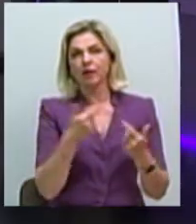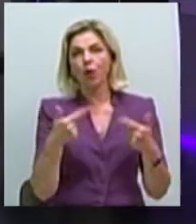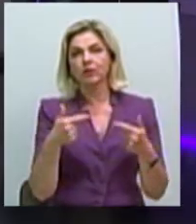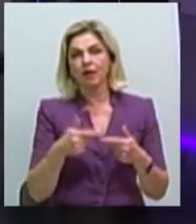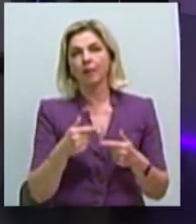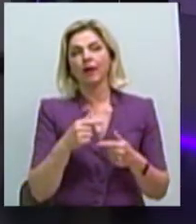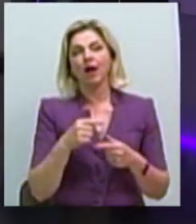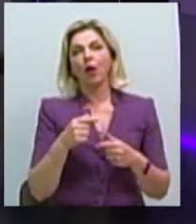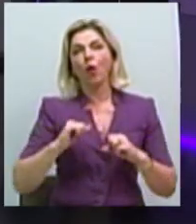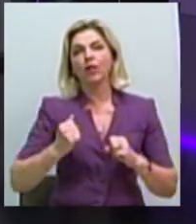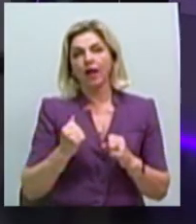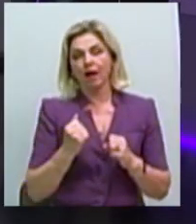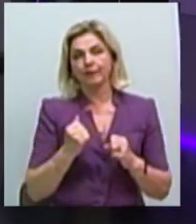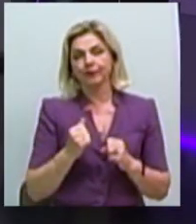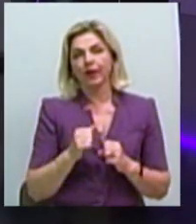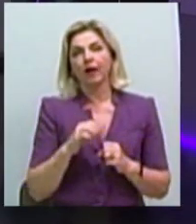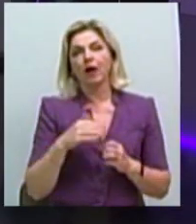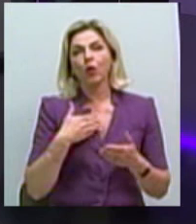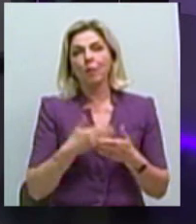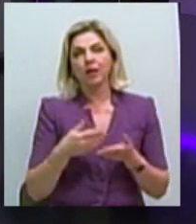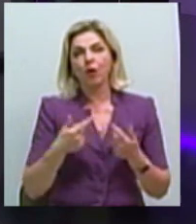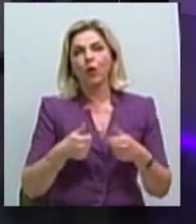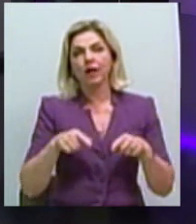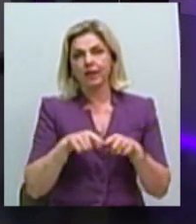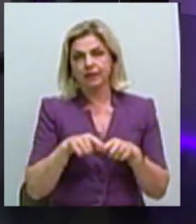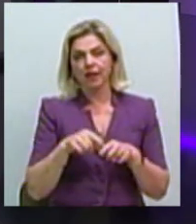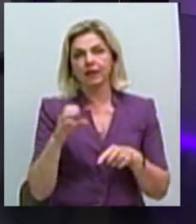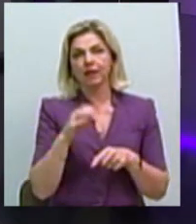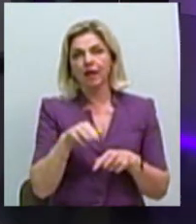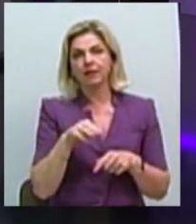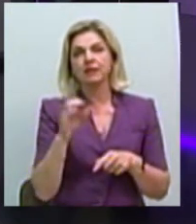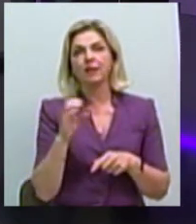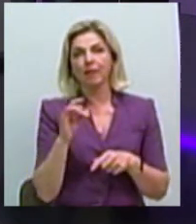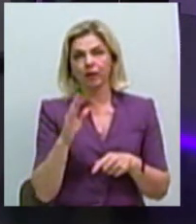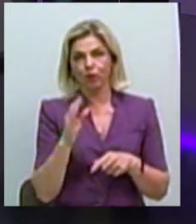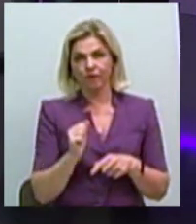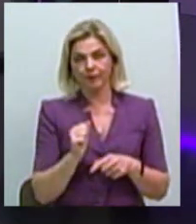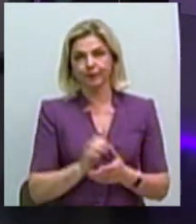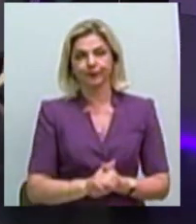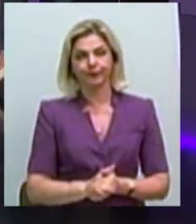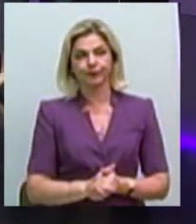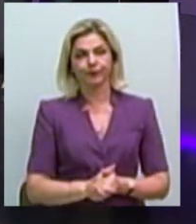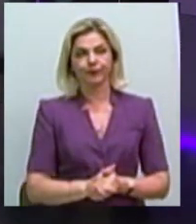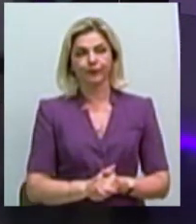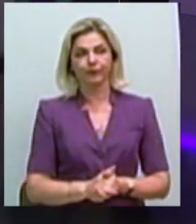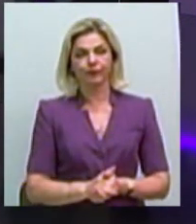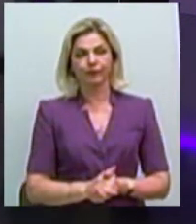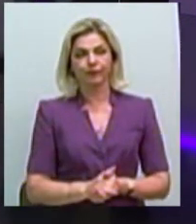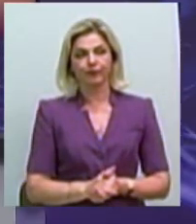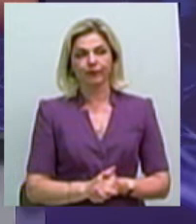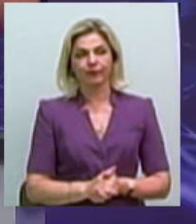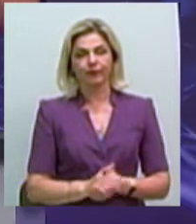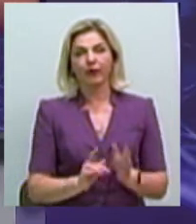колега, регіональна представниця громадської організації «Центр.UA» Тетяна Степанова. Вітаю, Тетяна. Вітаю. Ну, а